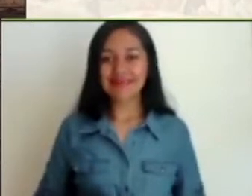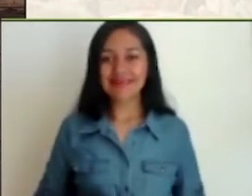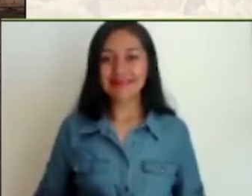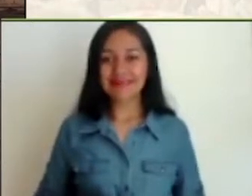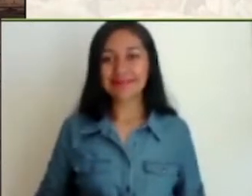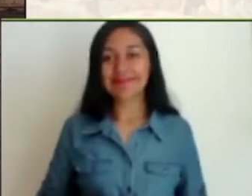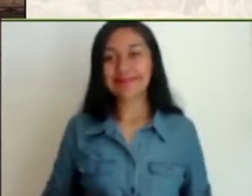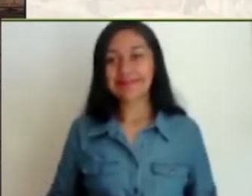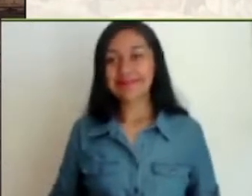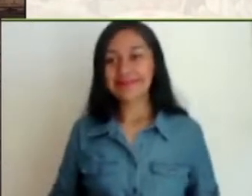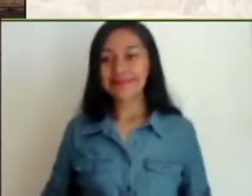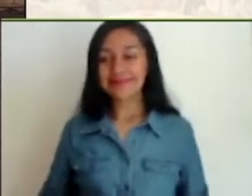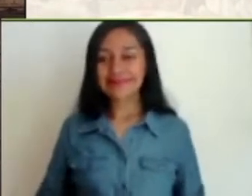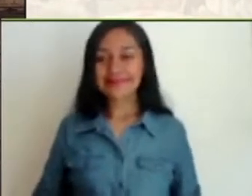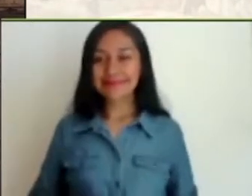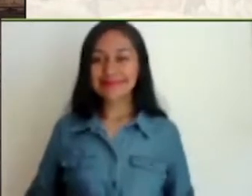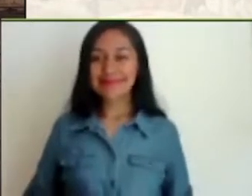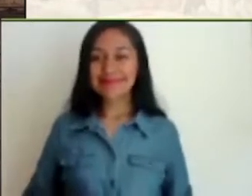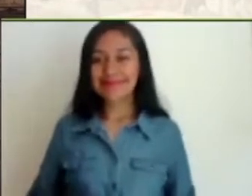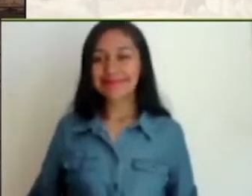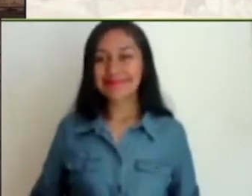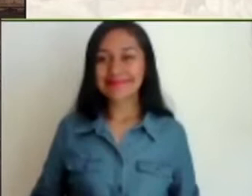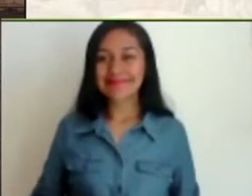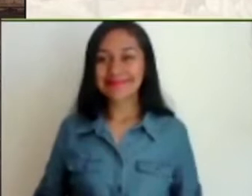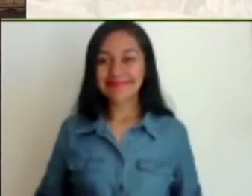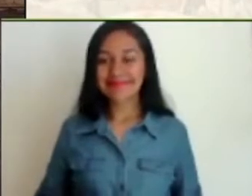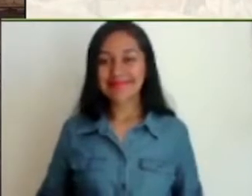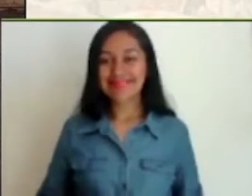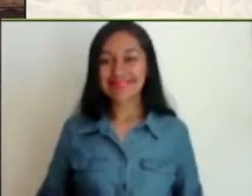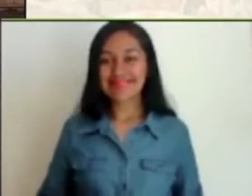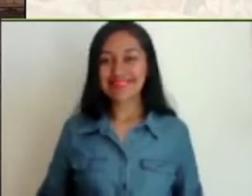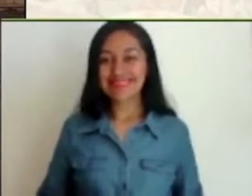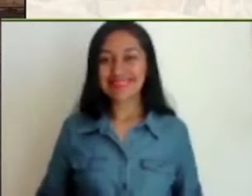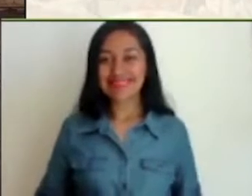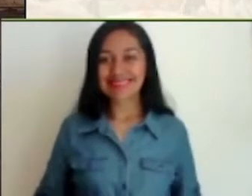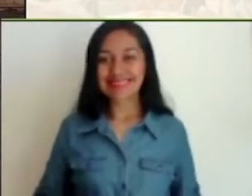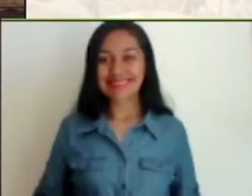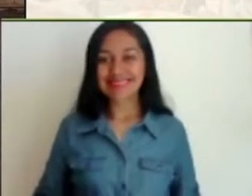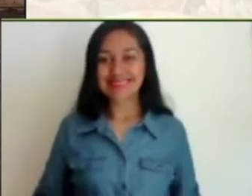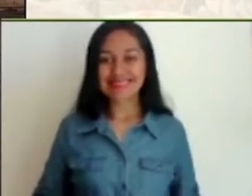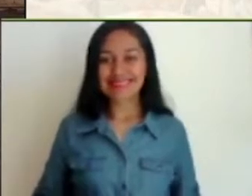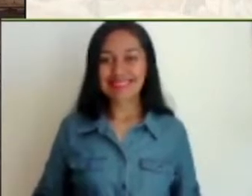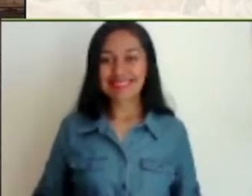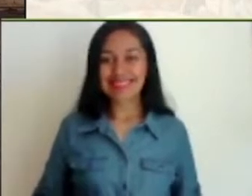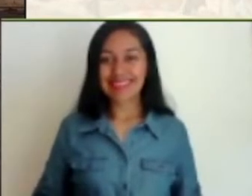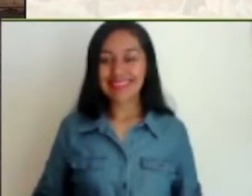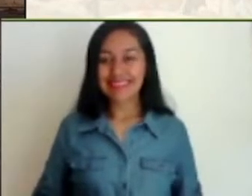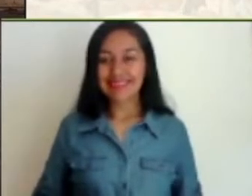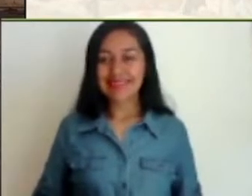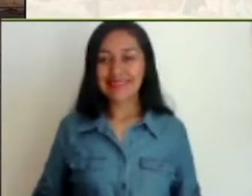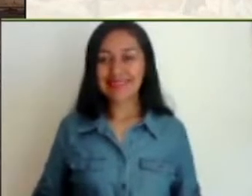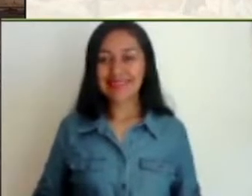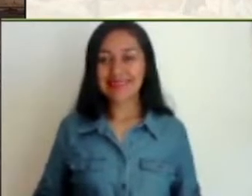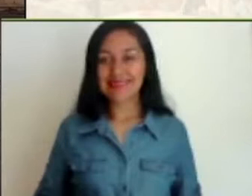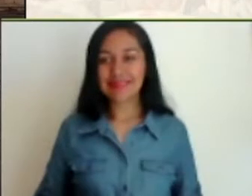Lazzaretto, che assunse universalmente il significato di luogo di isolamento per persone affette da malattie contagiose.